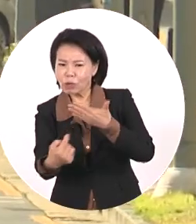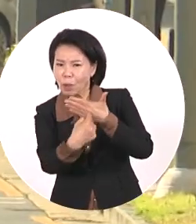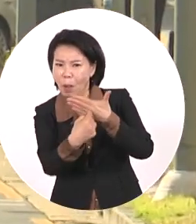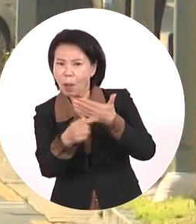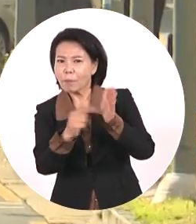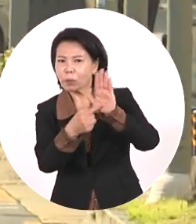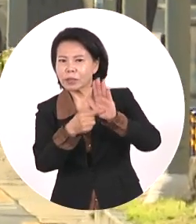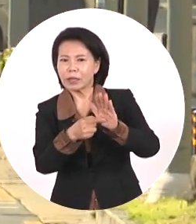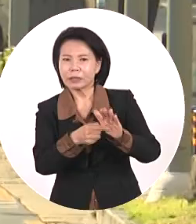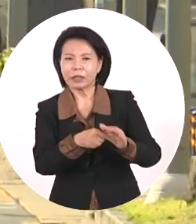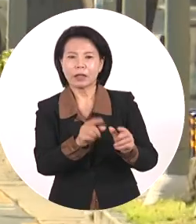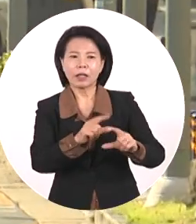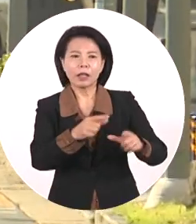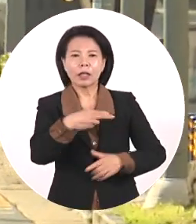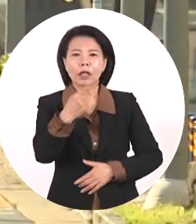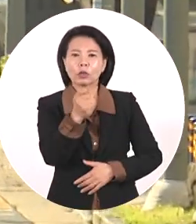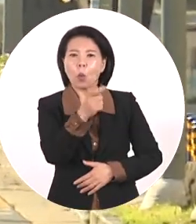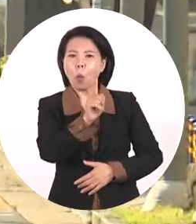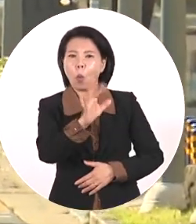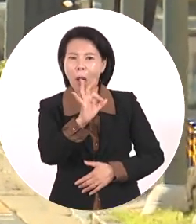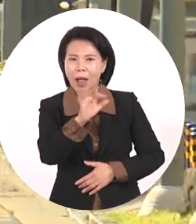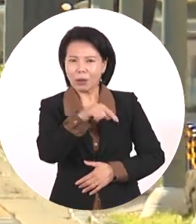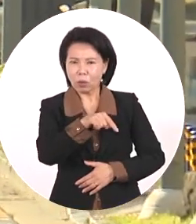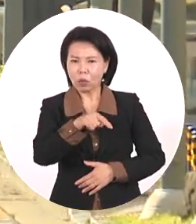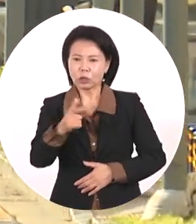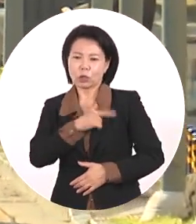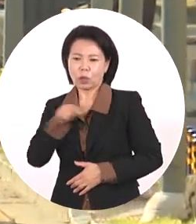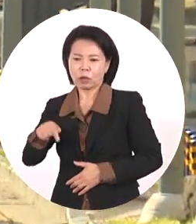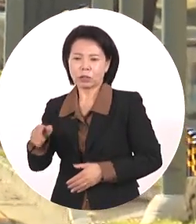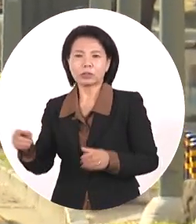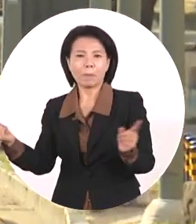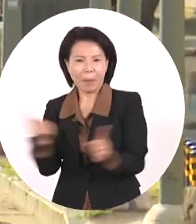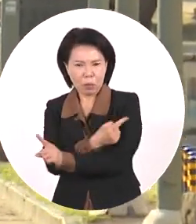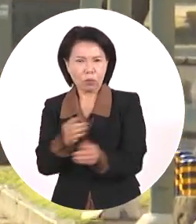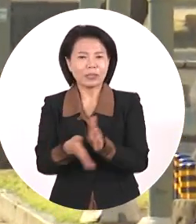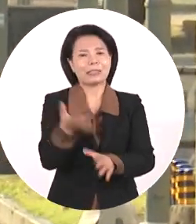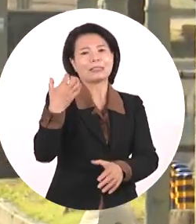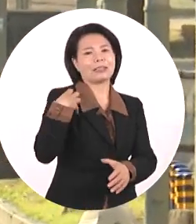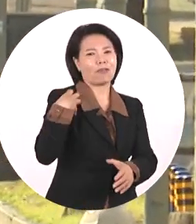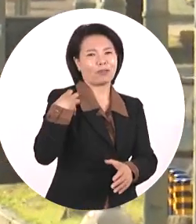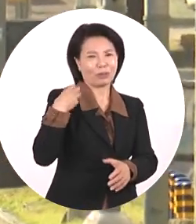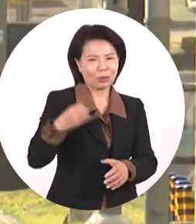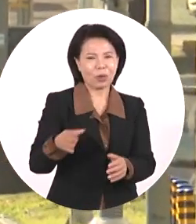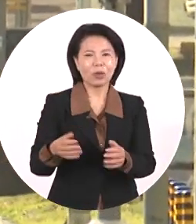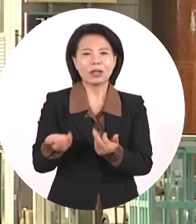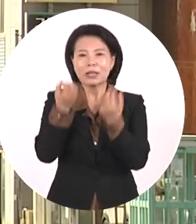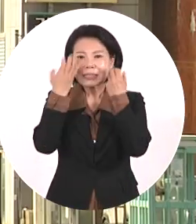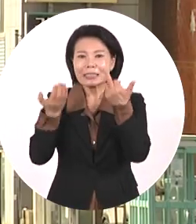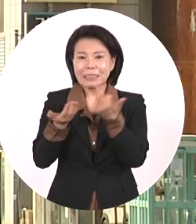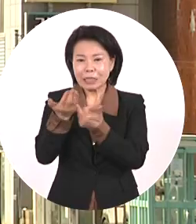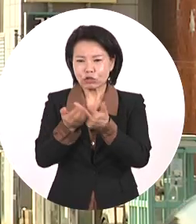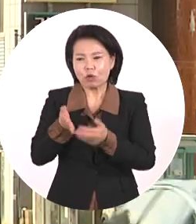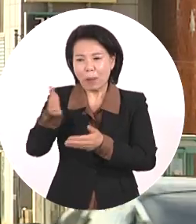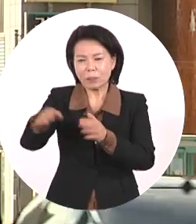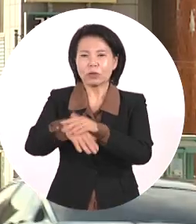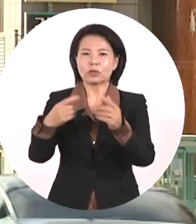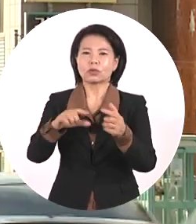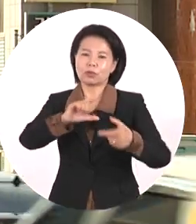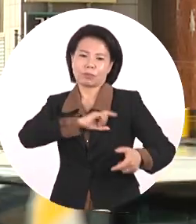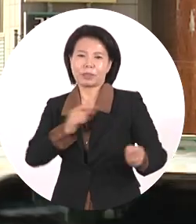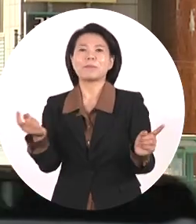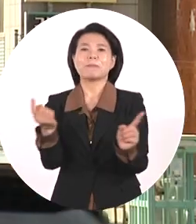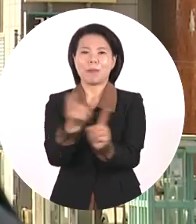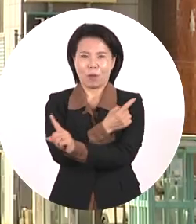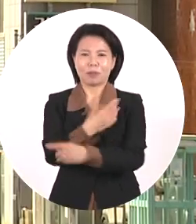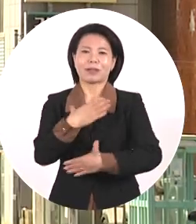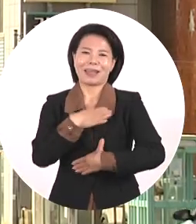표기를 동광로 방면, 노형로 방면에서 시청 방면, 신제주 방면으로 변경해 안내